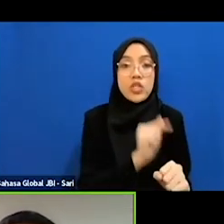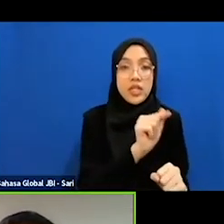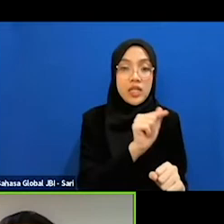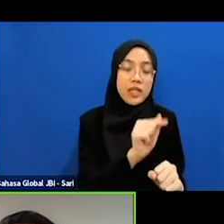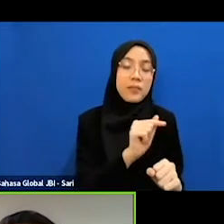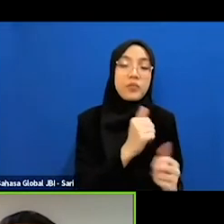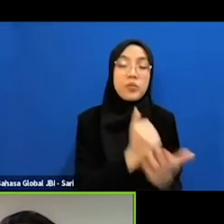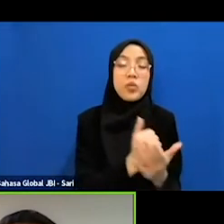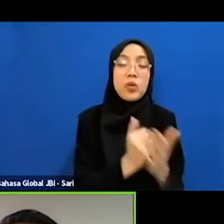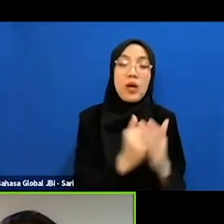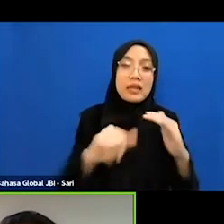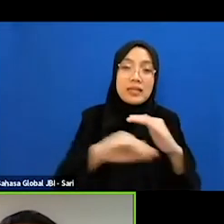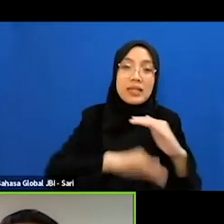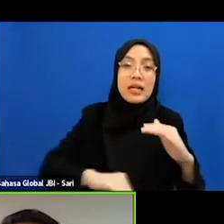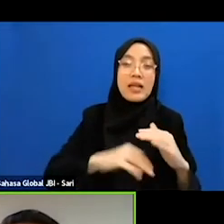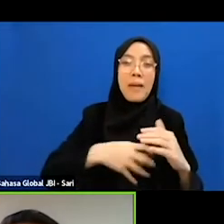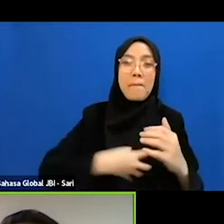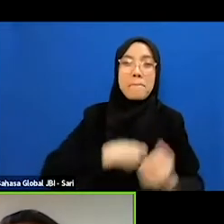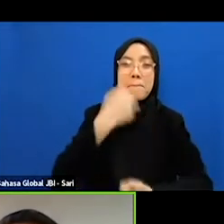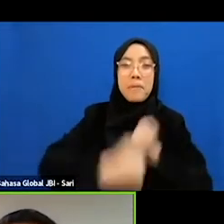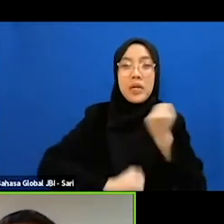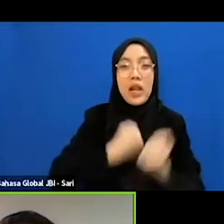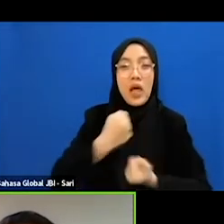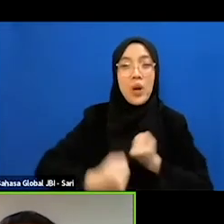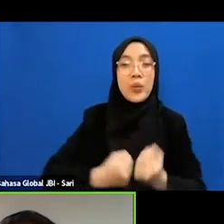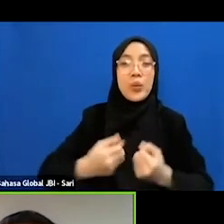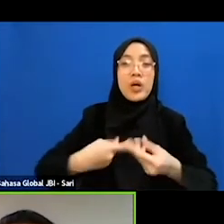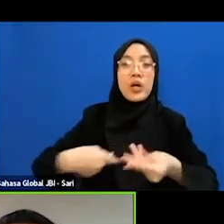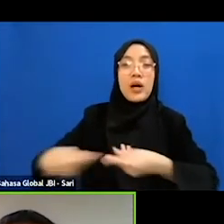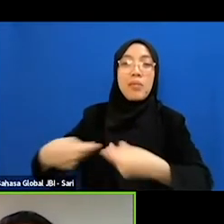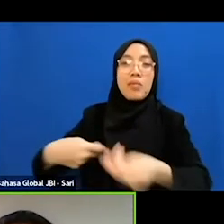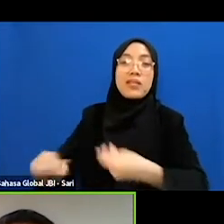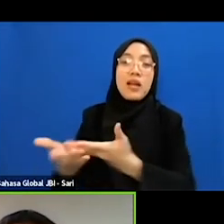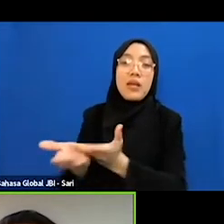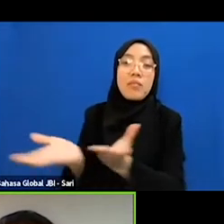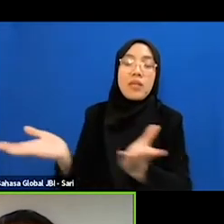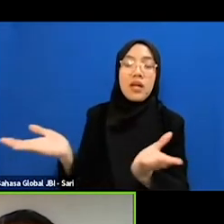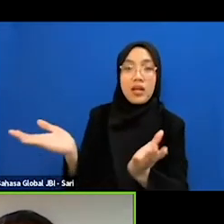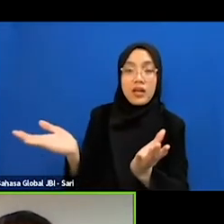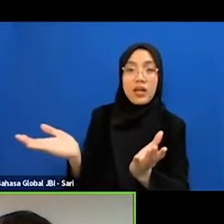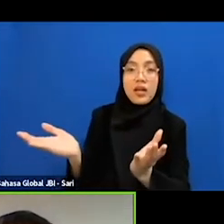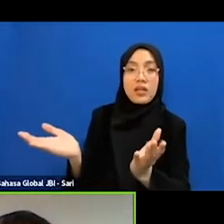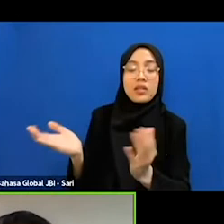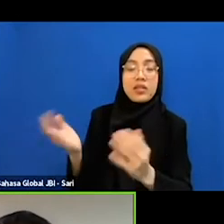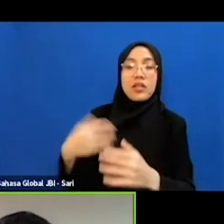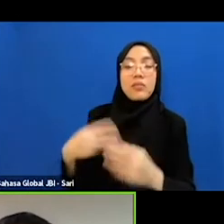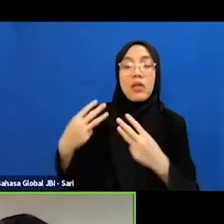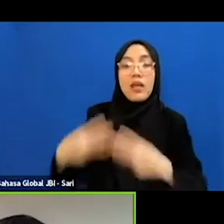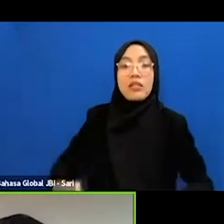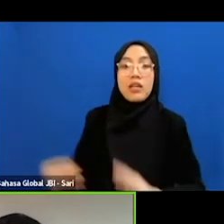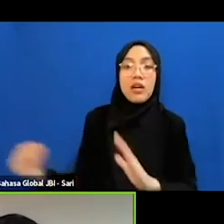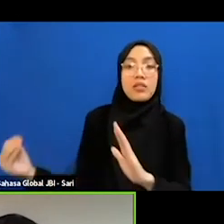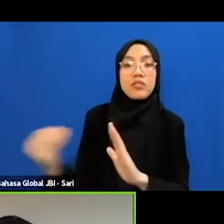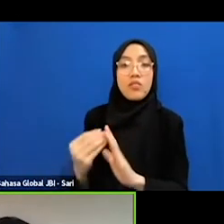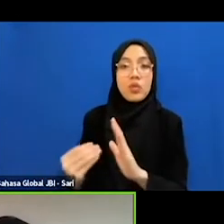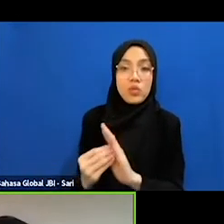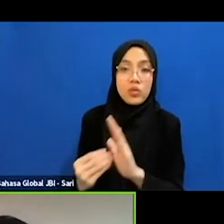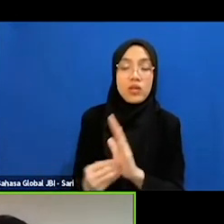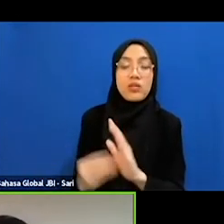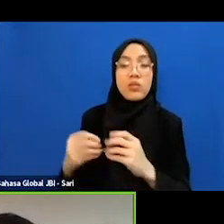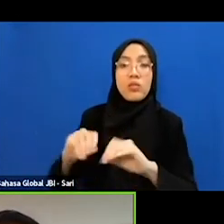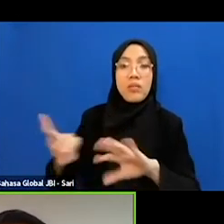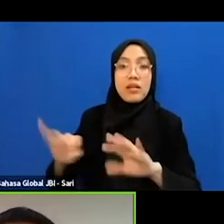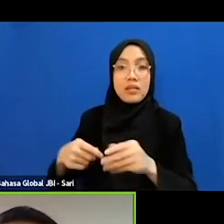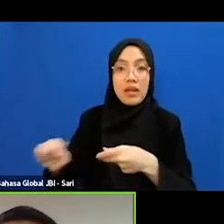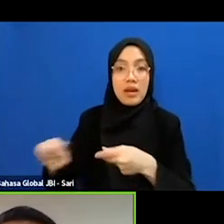dasar dari perilaku pemasaran mereka atau market Kondang mereka itu itu